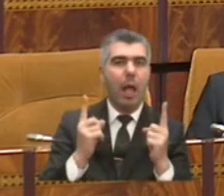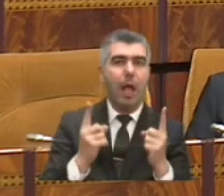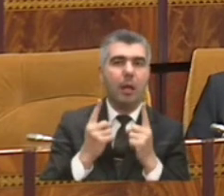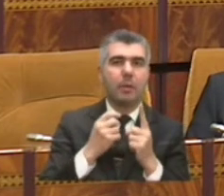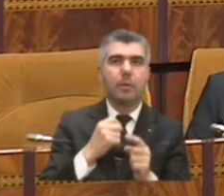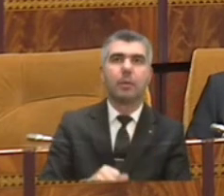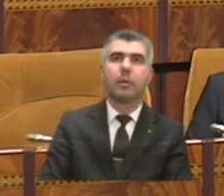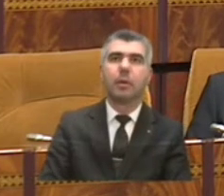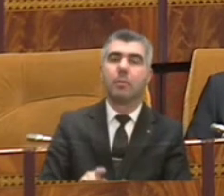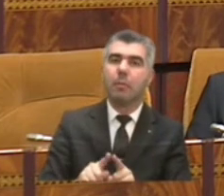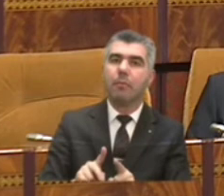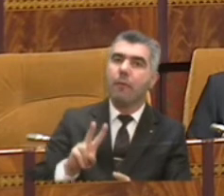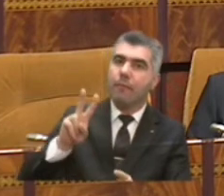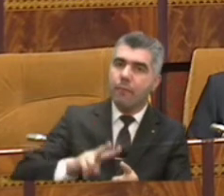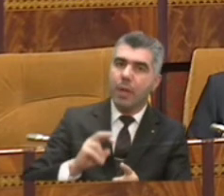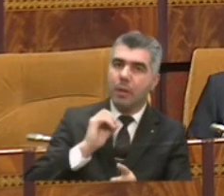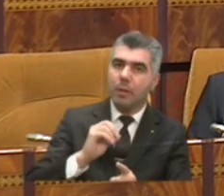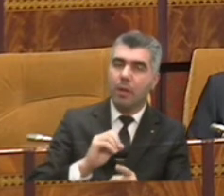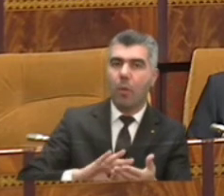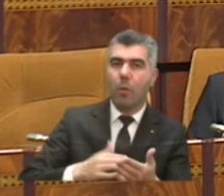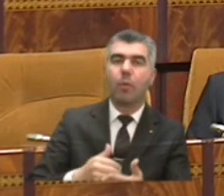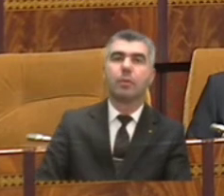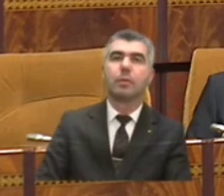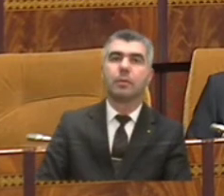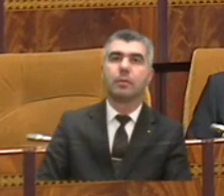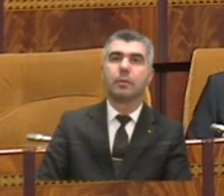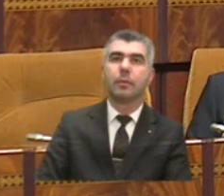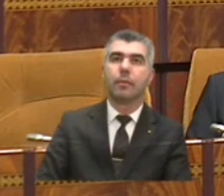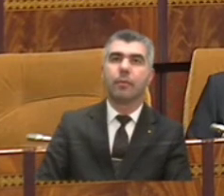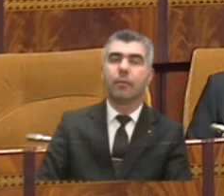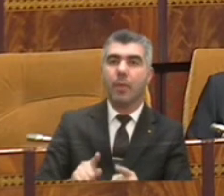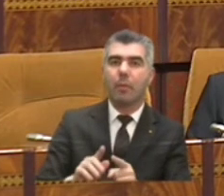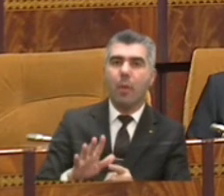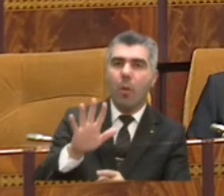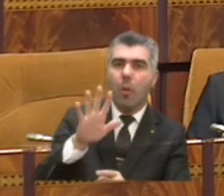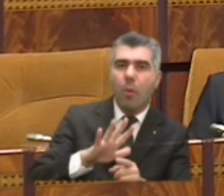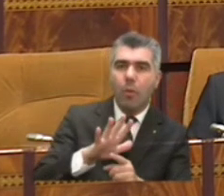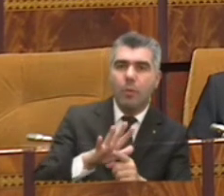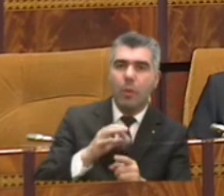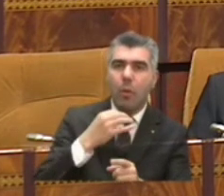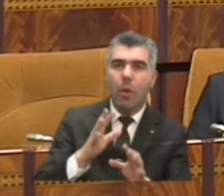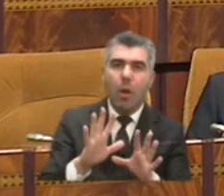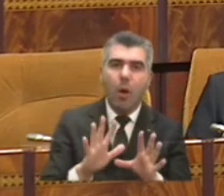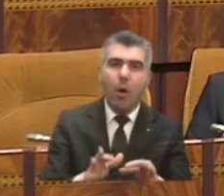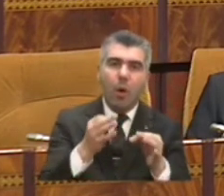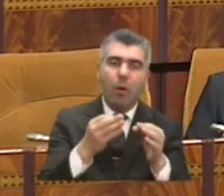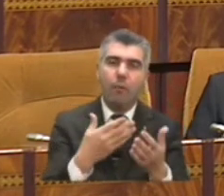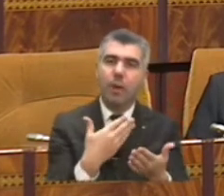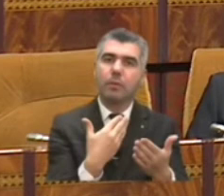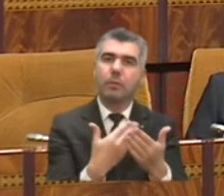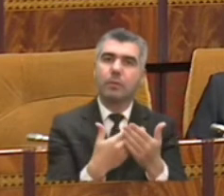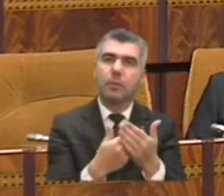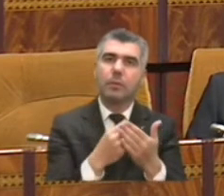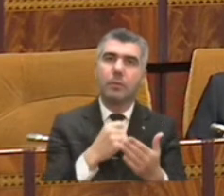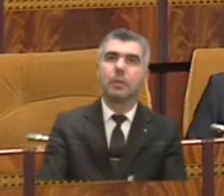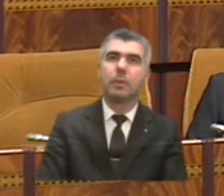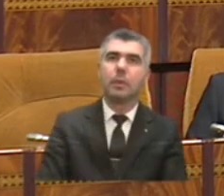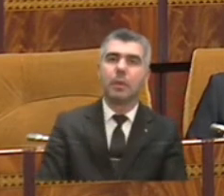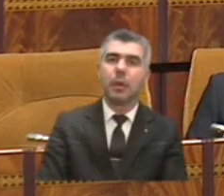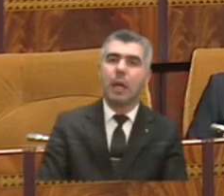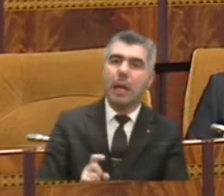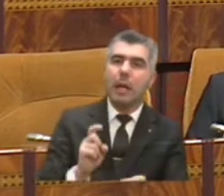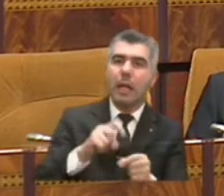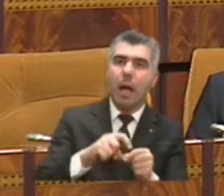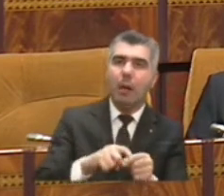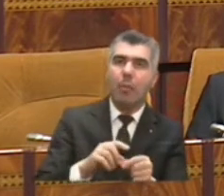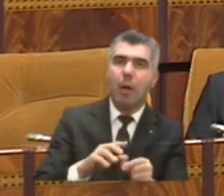نسجل هذا الشيء بالايجابيه، وخاصه هذه الفهيميه كما وصلوا لنا هذه المخرجات اللي عملتوا مع النقابات